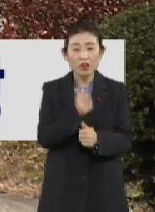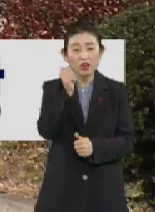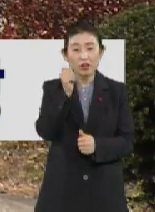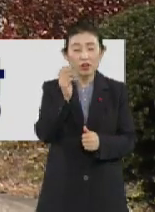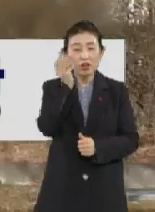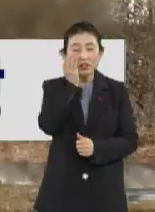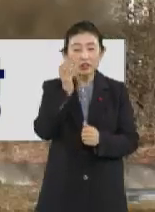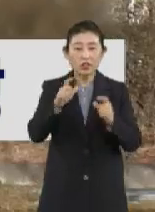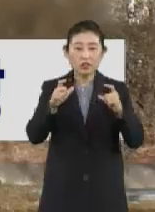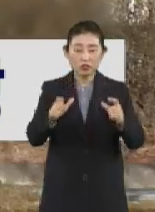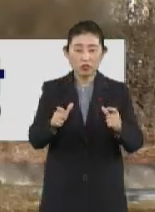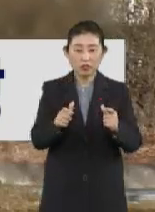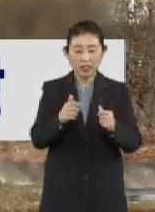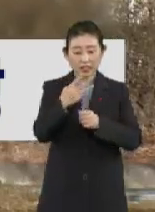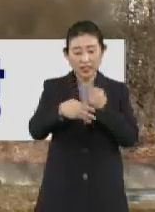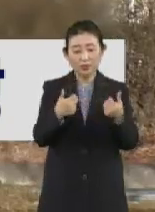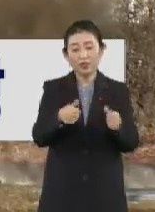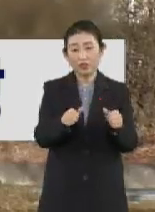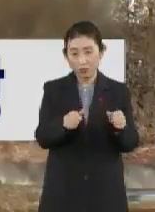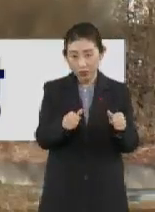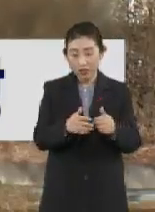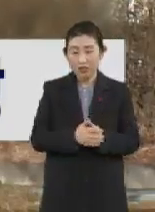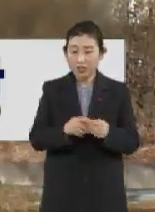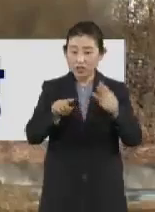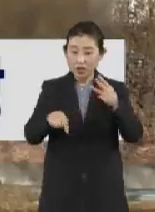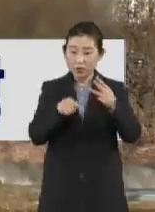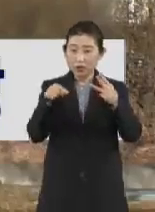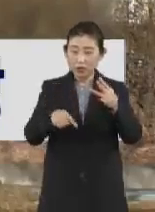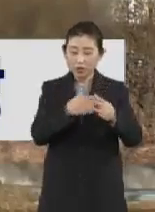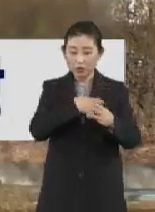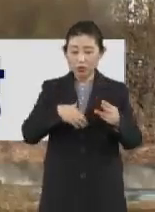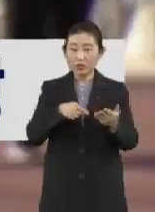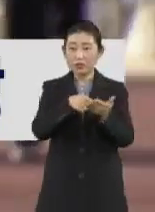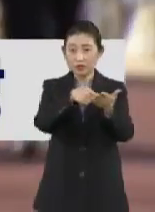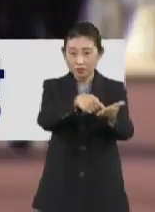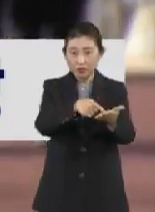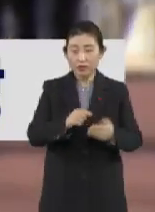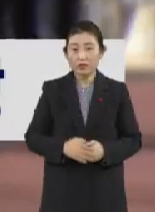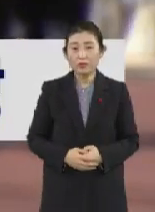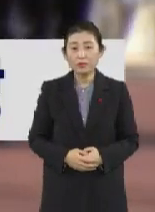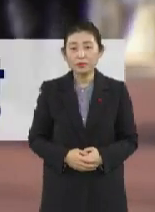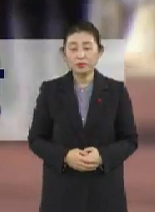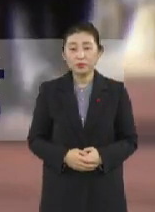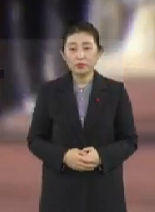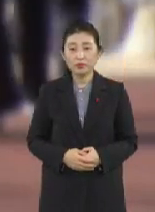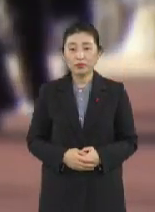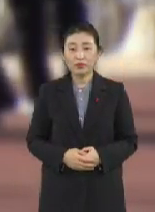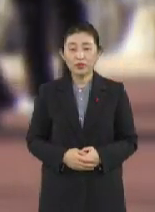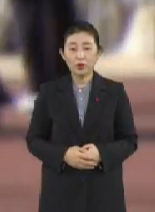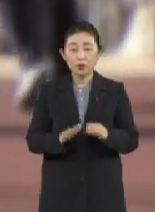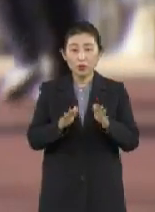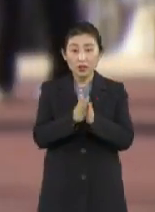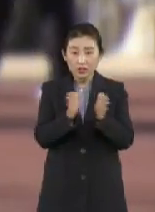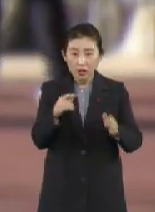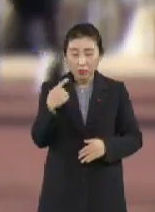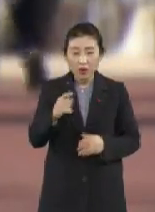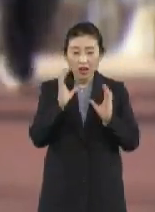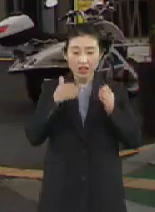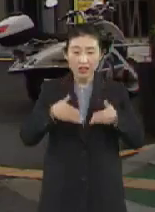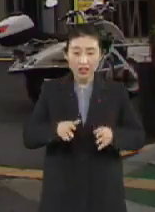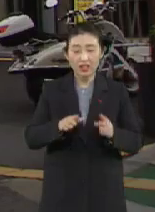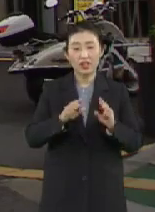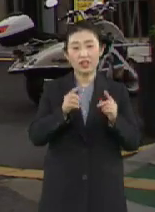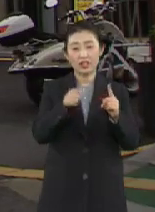3년 이상 주민등록을 두고 있어야 하고 3월 중에 읍면동 사무소 에 신청해야 합니다 청양군 은 올해부터 출생해